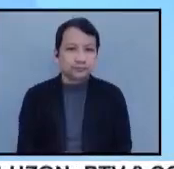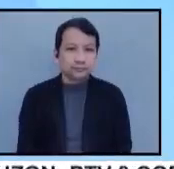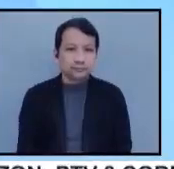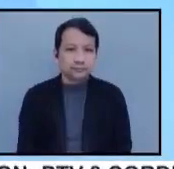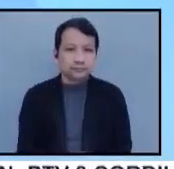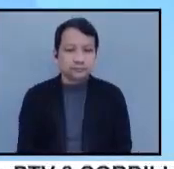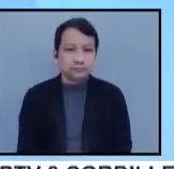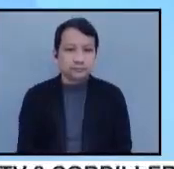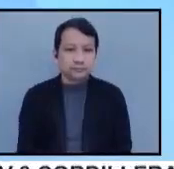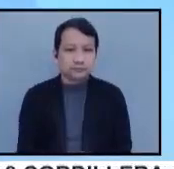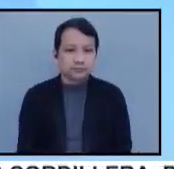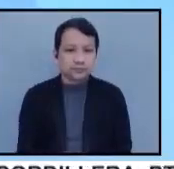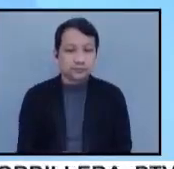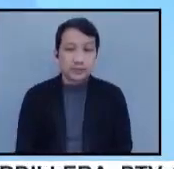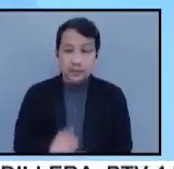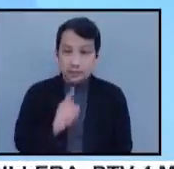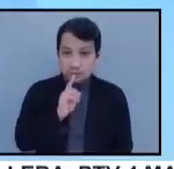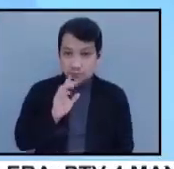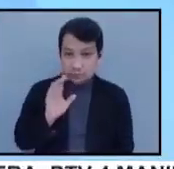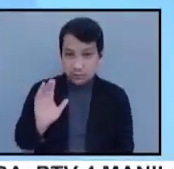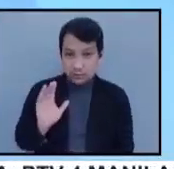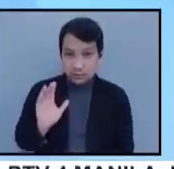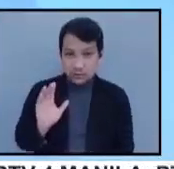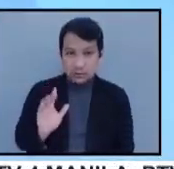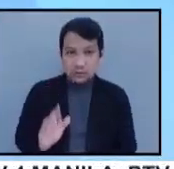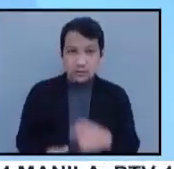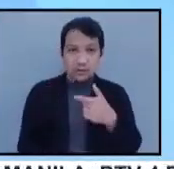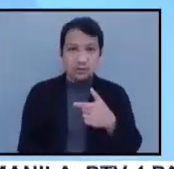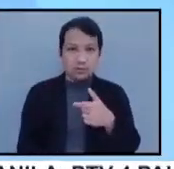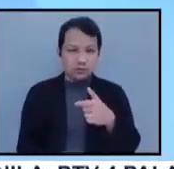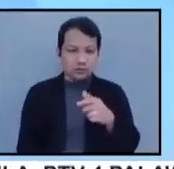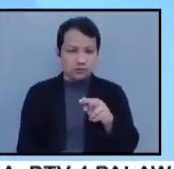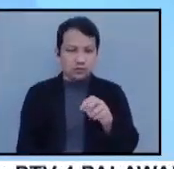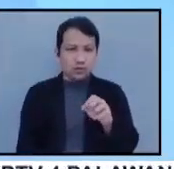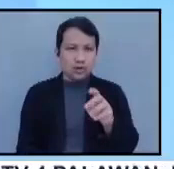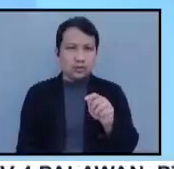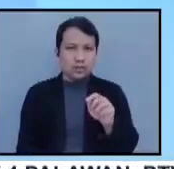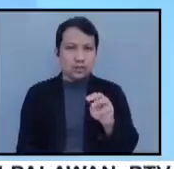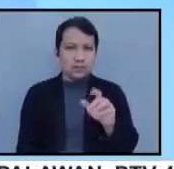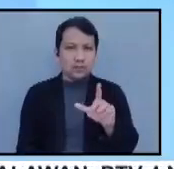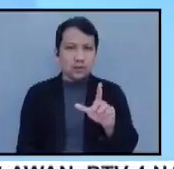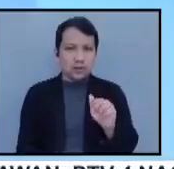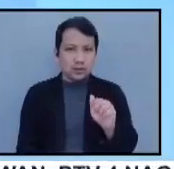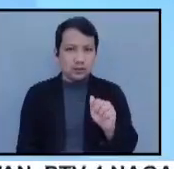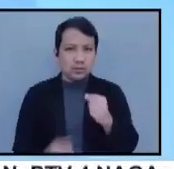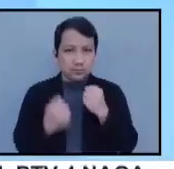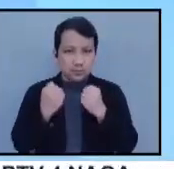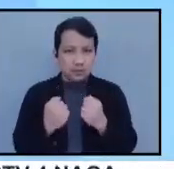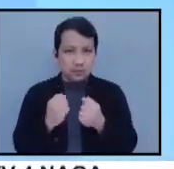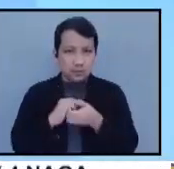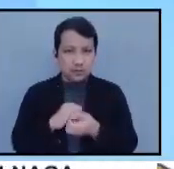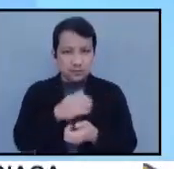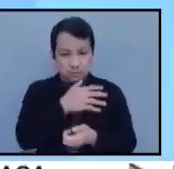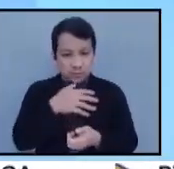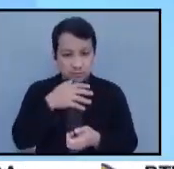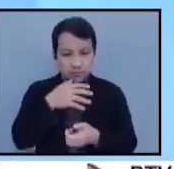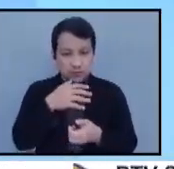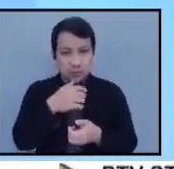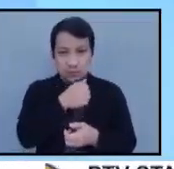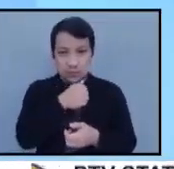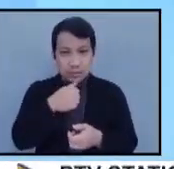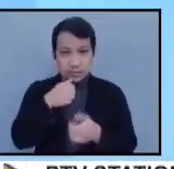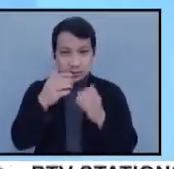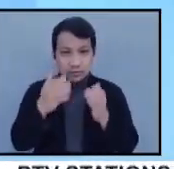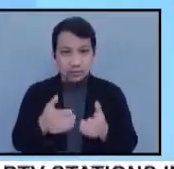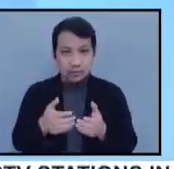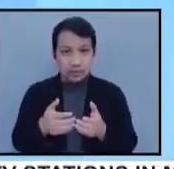Kapwa na nga ang Pilipinas at Guatemala na palalakasin pa nito ang ugnayan sa agrikultura, pagtugon sa climate change at relasyon ng dalawang